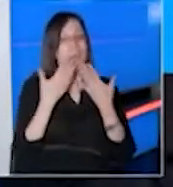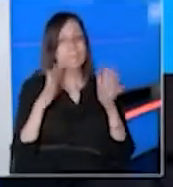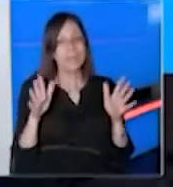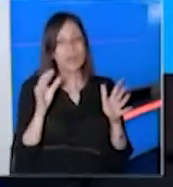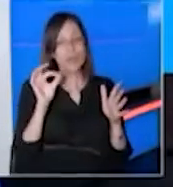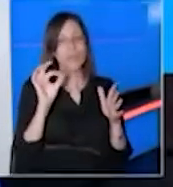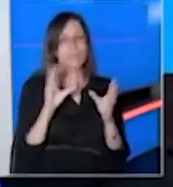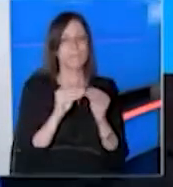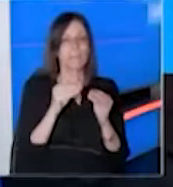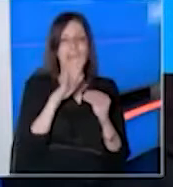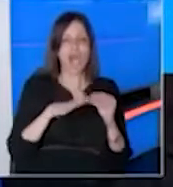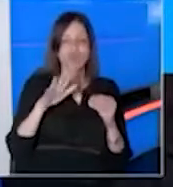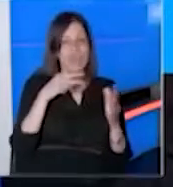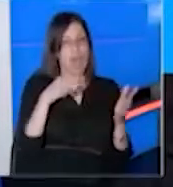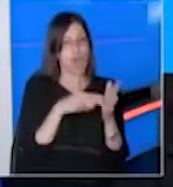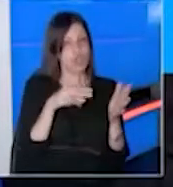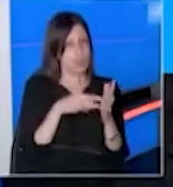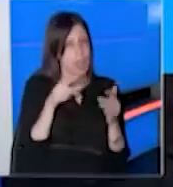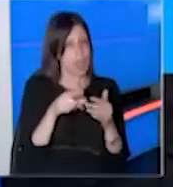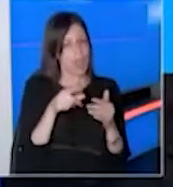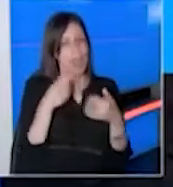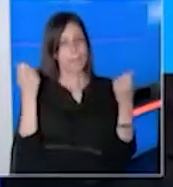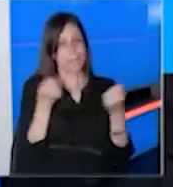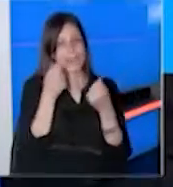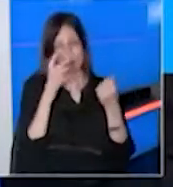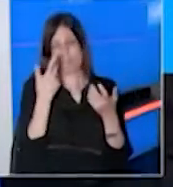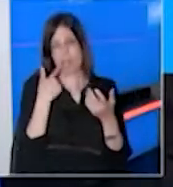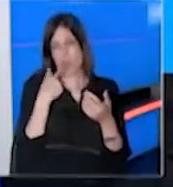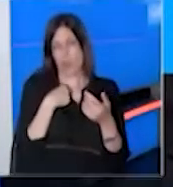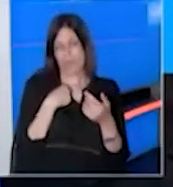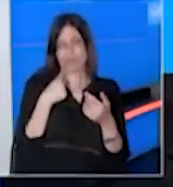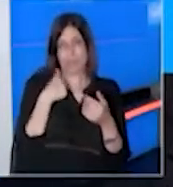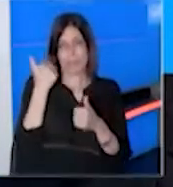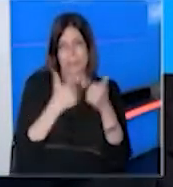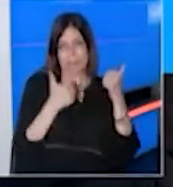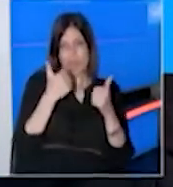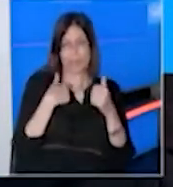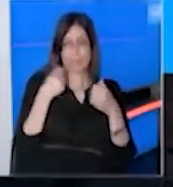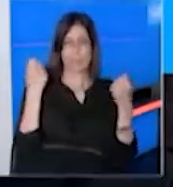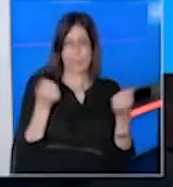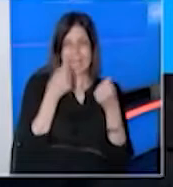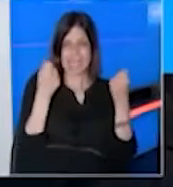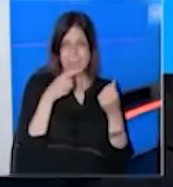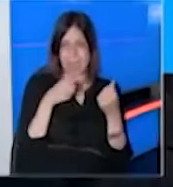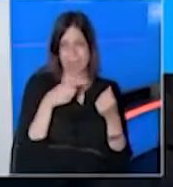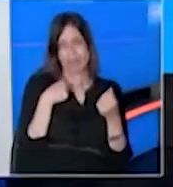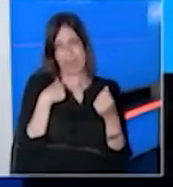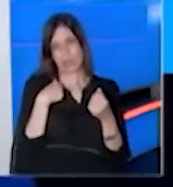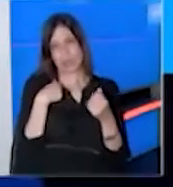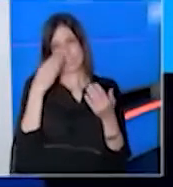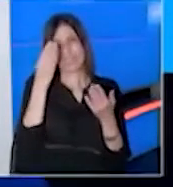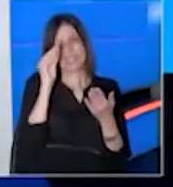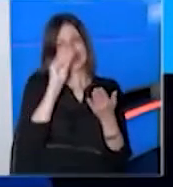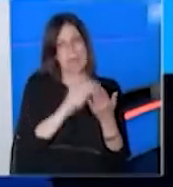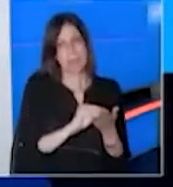רשות החשמל. במכרזים האלה, על מה אתה בא אלינו בטענות? שאנחנו מתמודדים על המכרזים הללו. חס וחלילה. שאנחנו שמים את